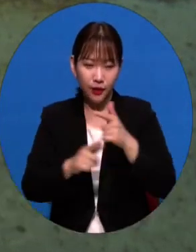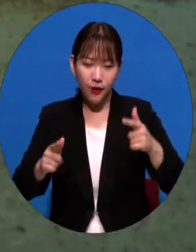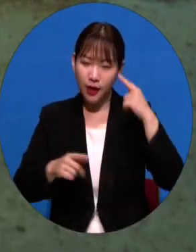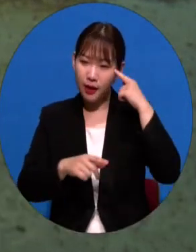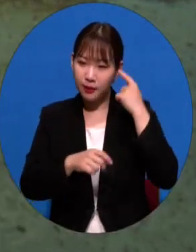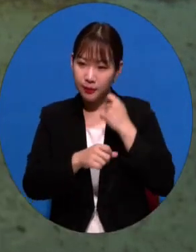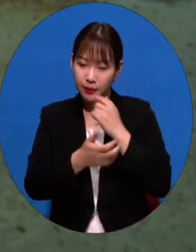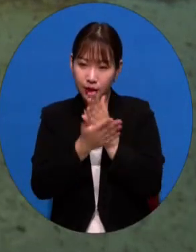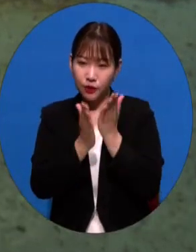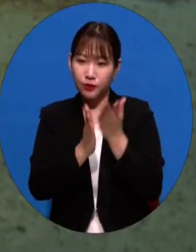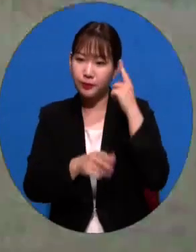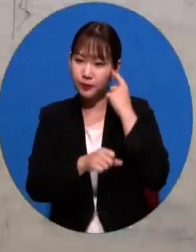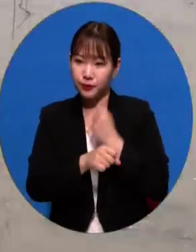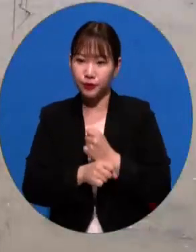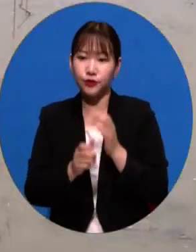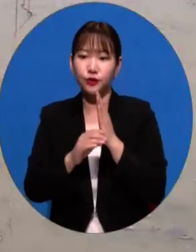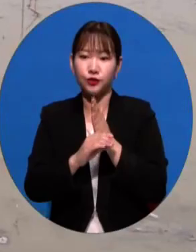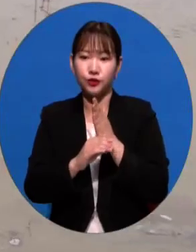신광하 기자입니다.